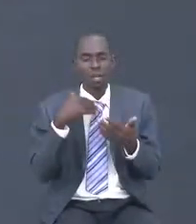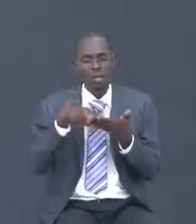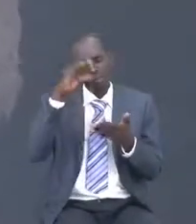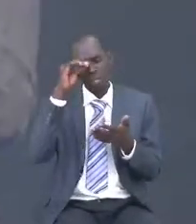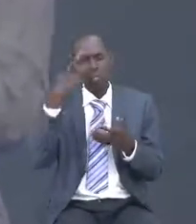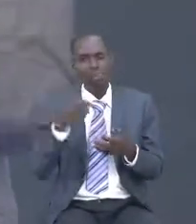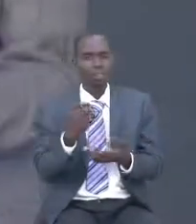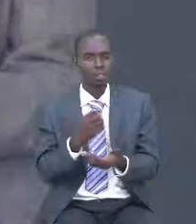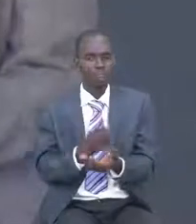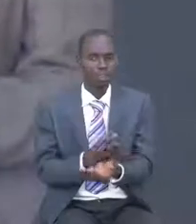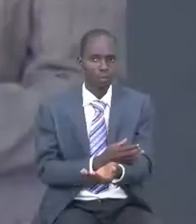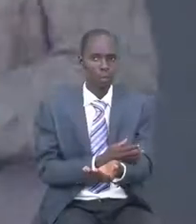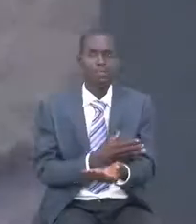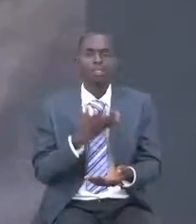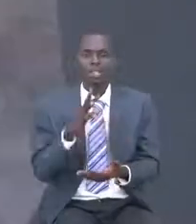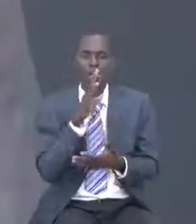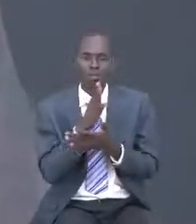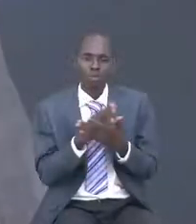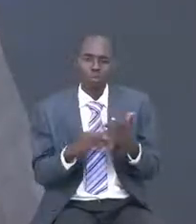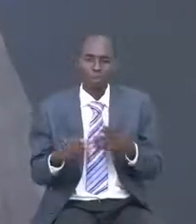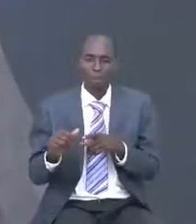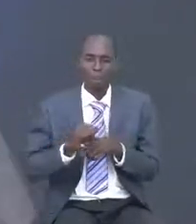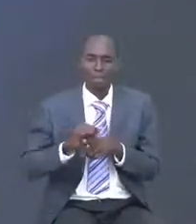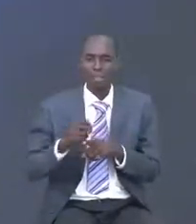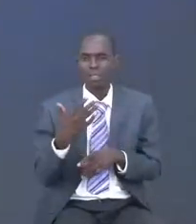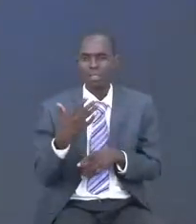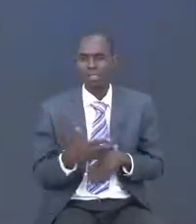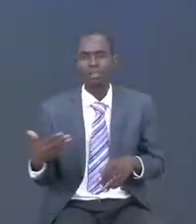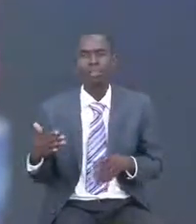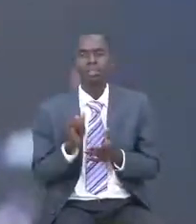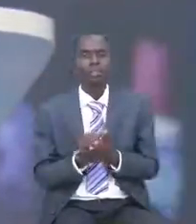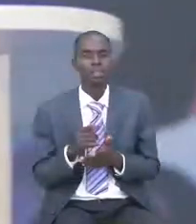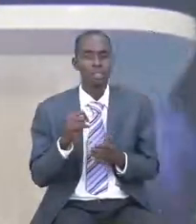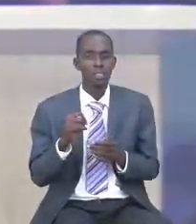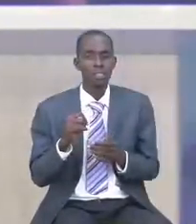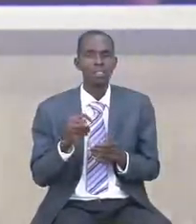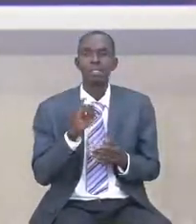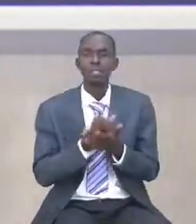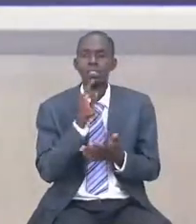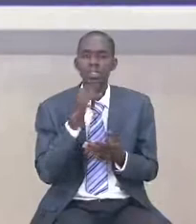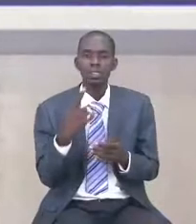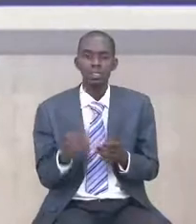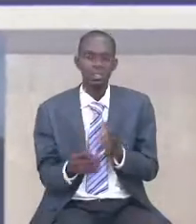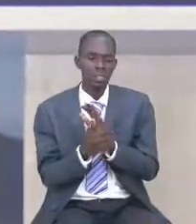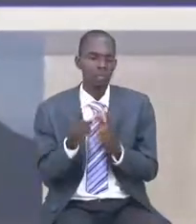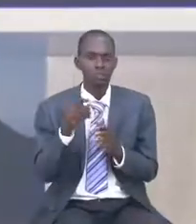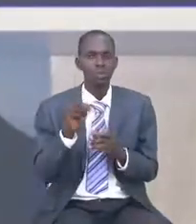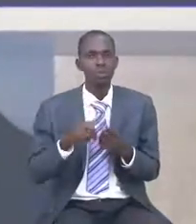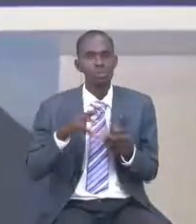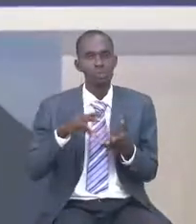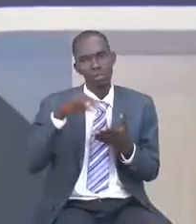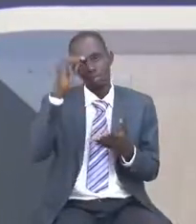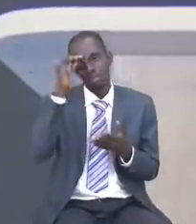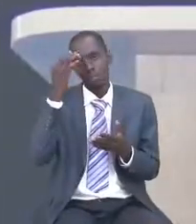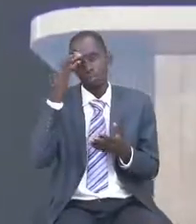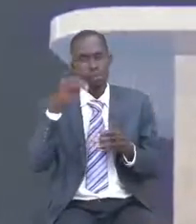des nouvelles compétences. Après avoir appris nos cours, nos matières, il y a des choses pratiques. Les habiletés, les